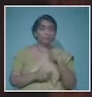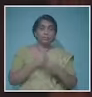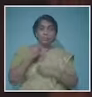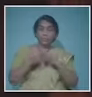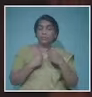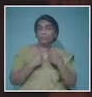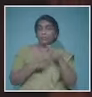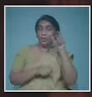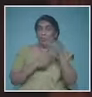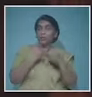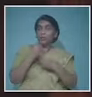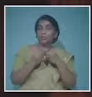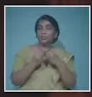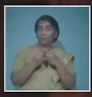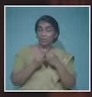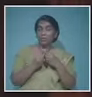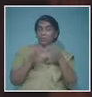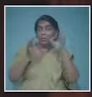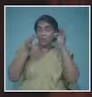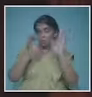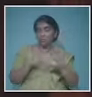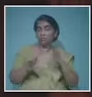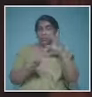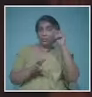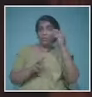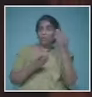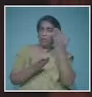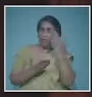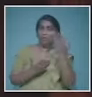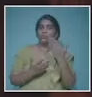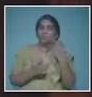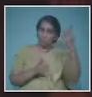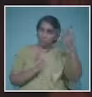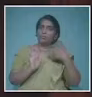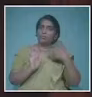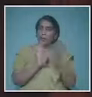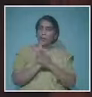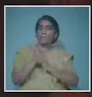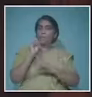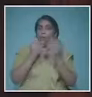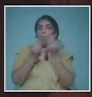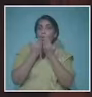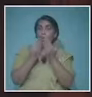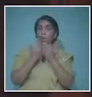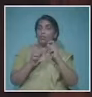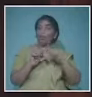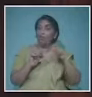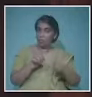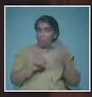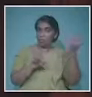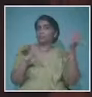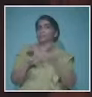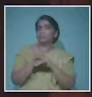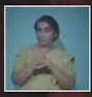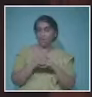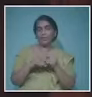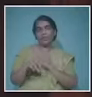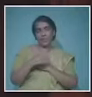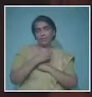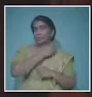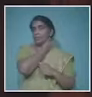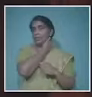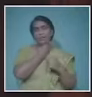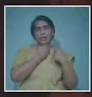හදන එක පිළිබඳ පැහැදිලි දැක්ම ඔබතුමාට දෙන එක බොහොම සතුටුයි. අපි ඔබතුමාවත් අපේ අමාත්‍යාංශ උපදේශක මණ්ඩලයක් හදලා ඔබතුමාව සම්බන්ධ කරගෙන අපි කැමති